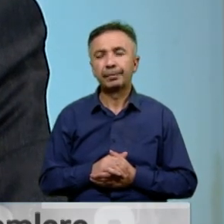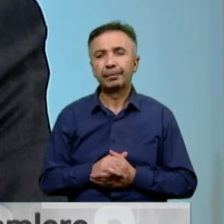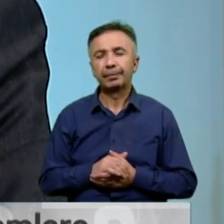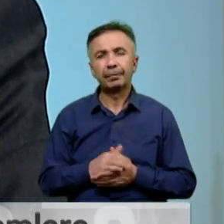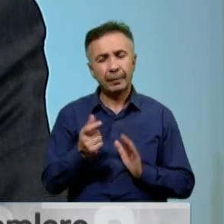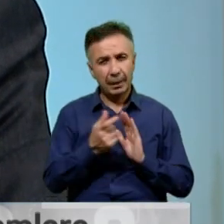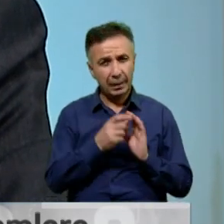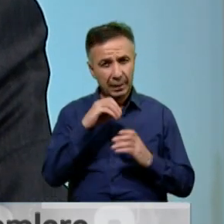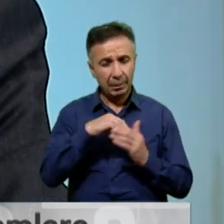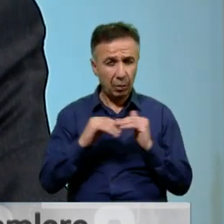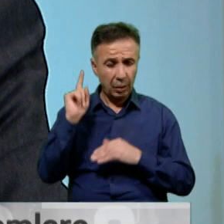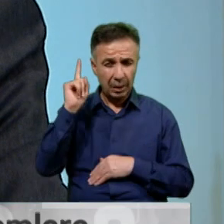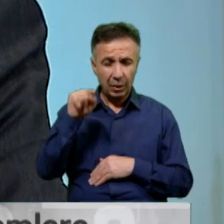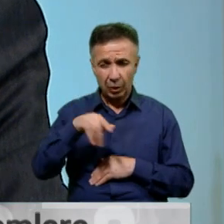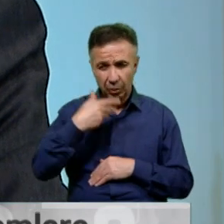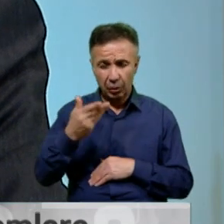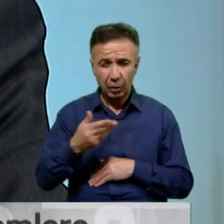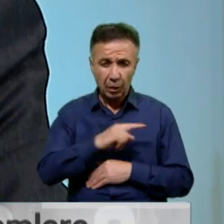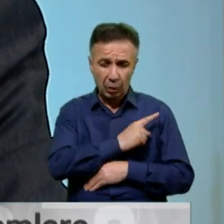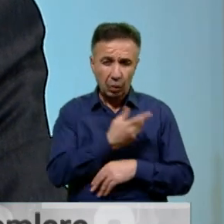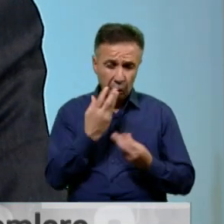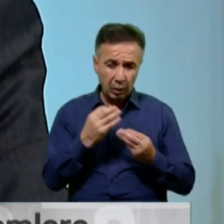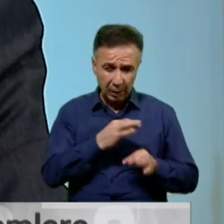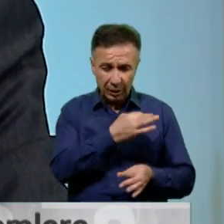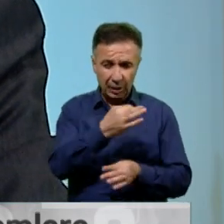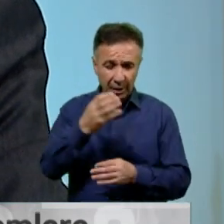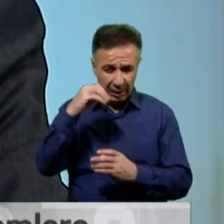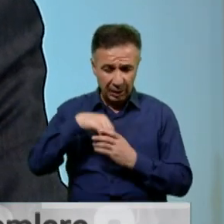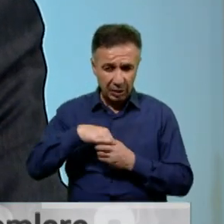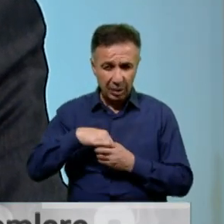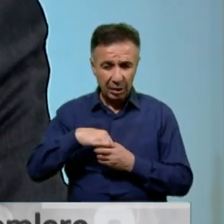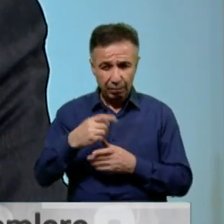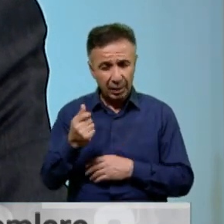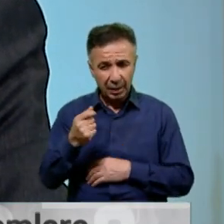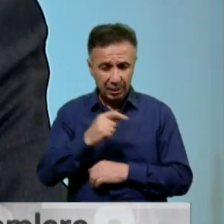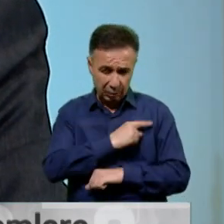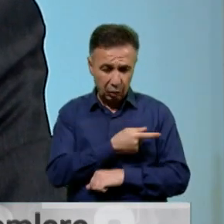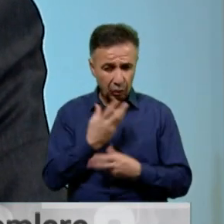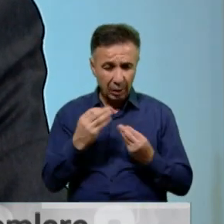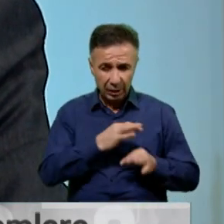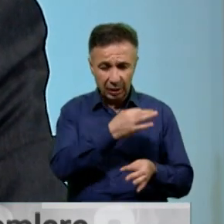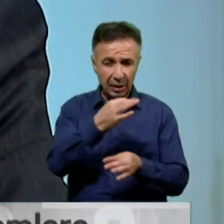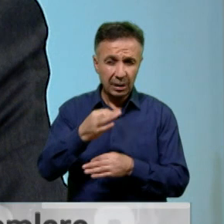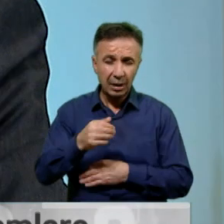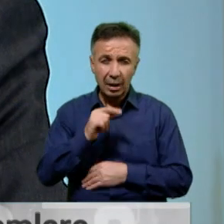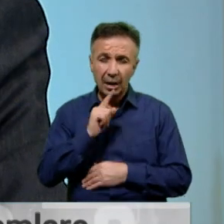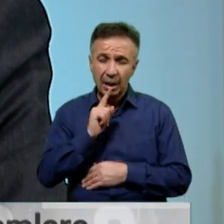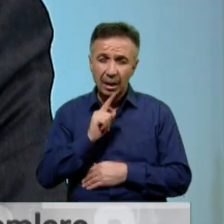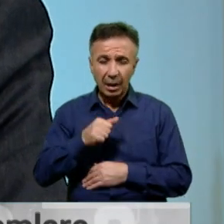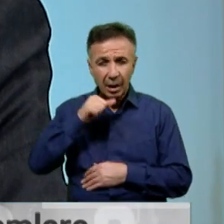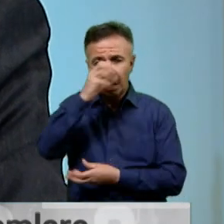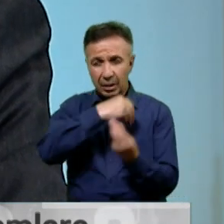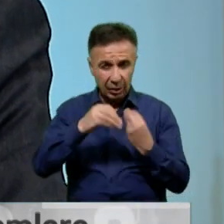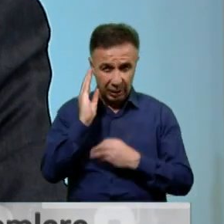Ayet-i Kerime'de güç yetirenler için hac nedir? Farzdır. Bu Allah'ın bir emri. Peki